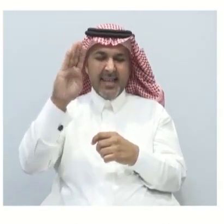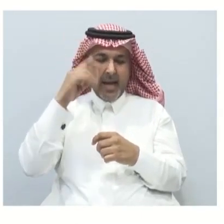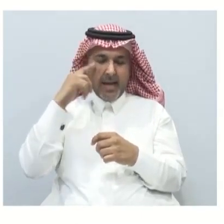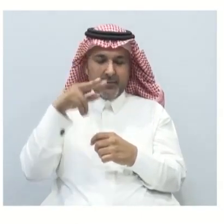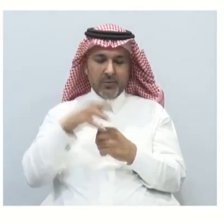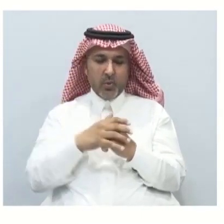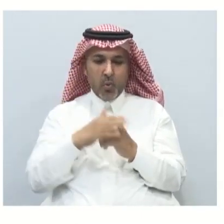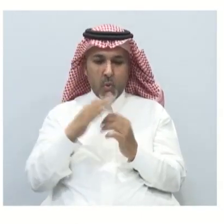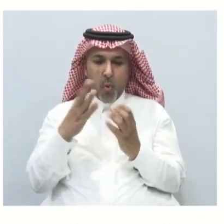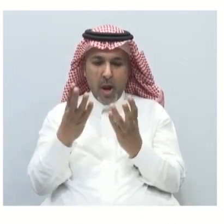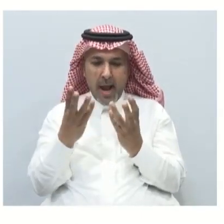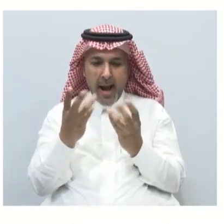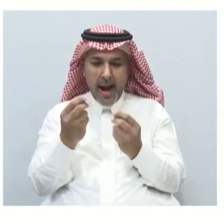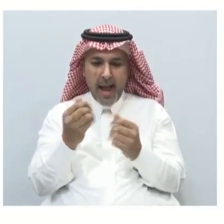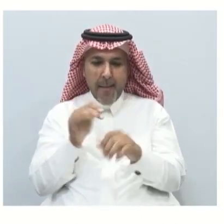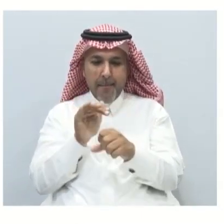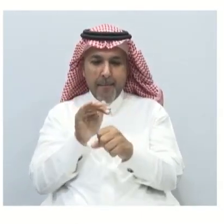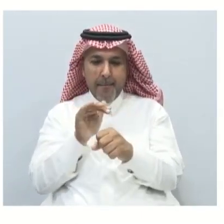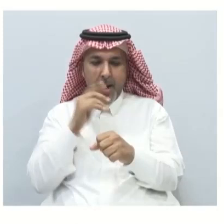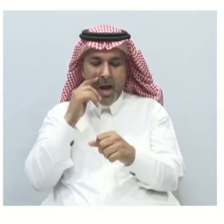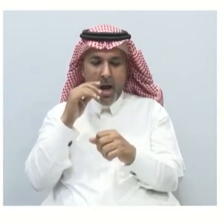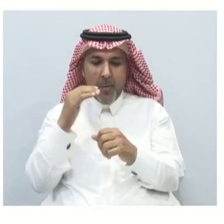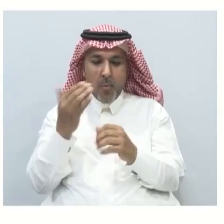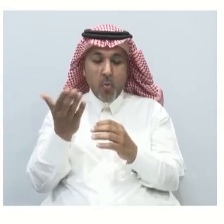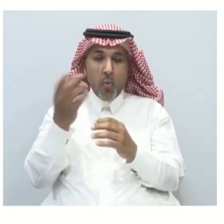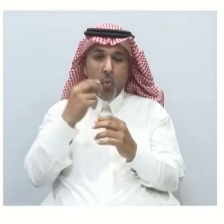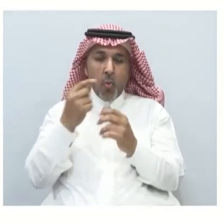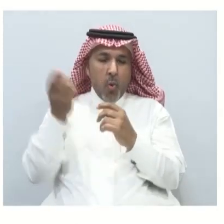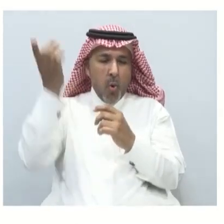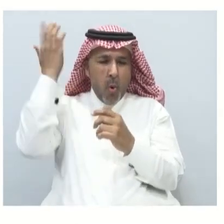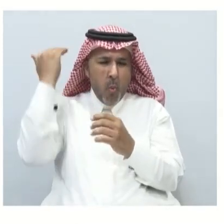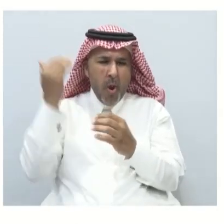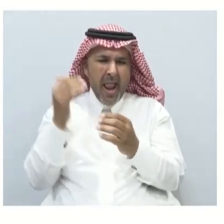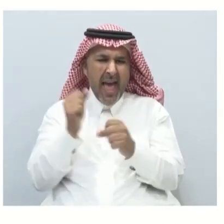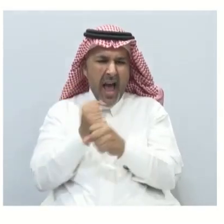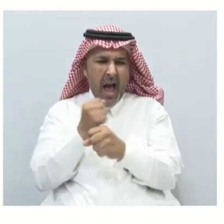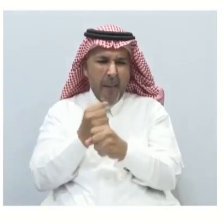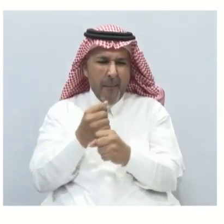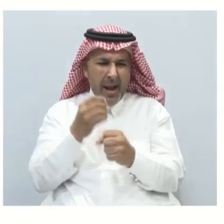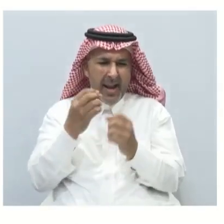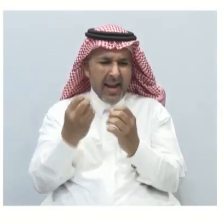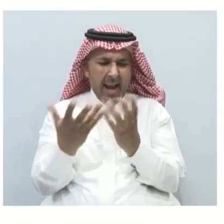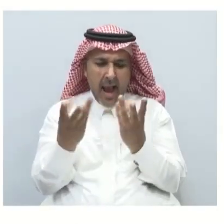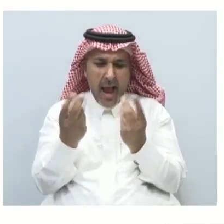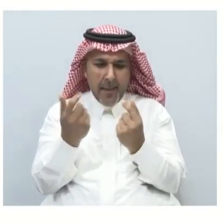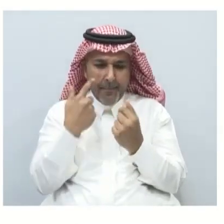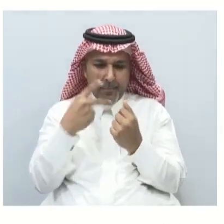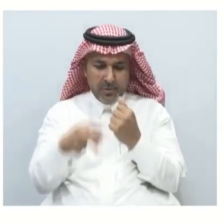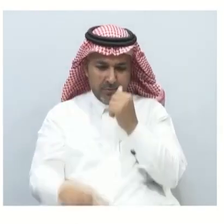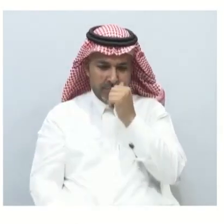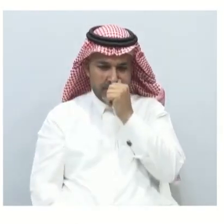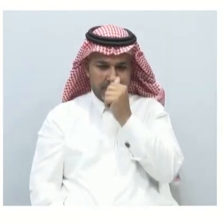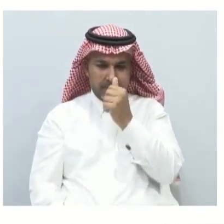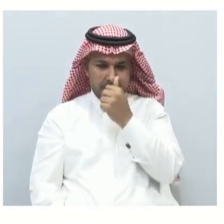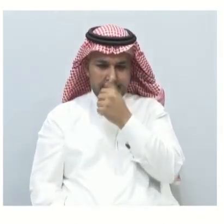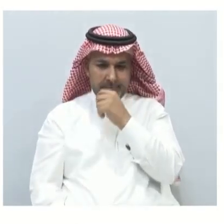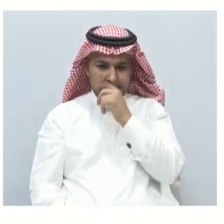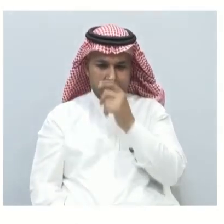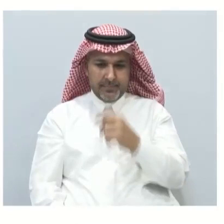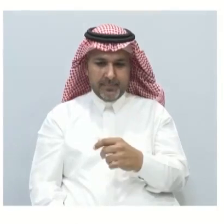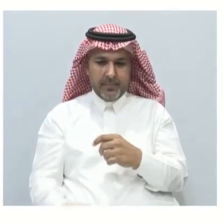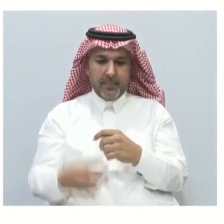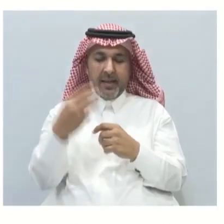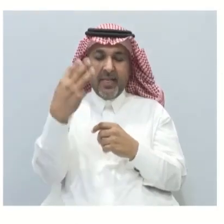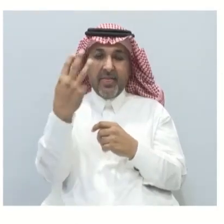420 ال عبوه باعاده تص العبوات التي انتجها عام 1436 فهو سوى اعاده تدوير